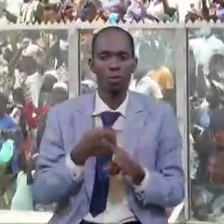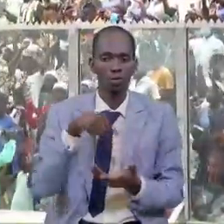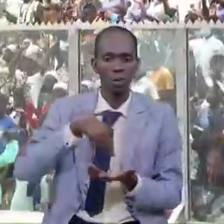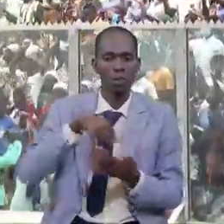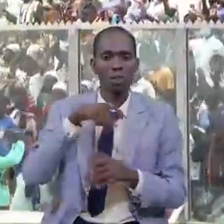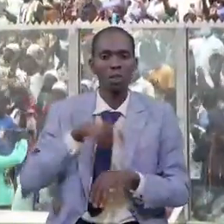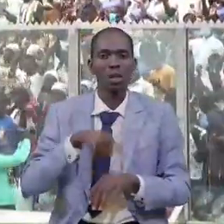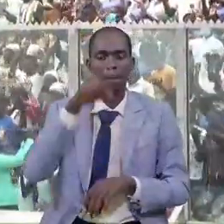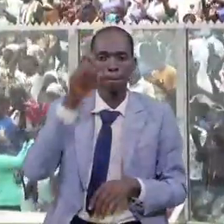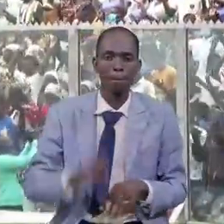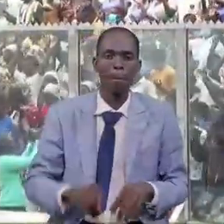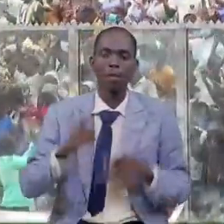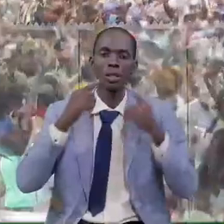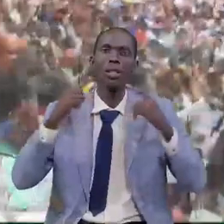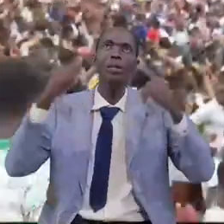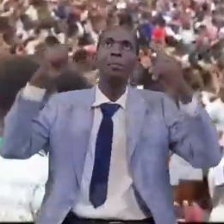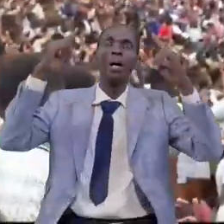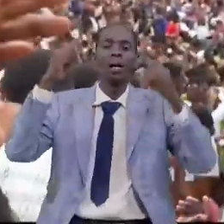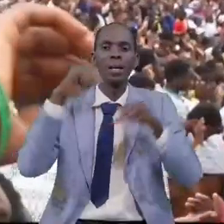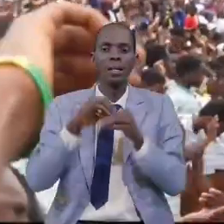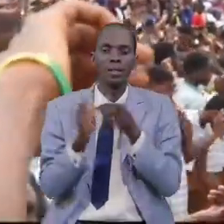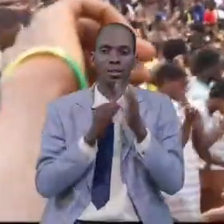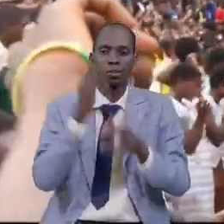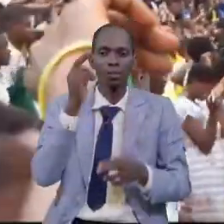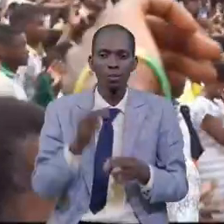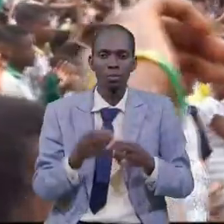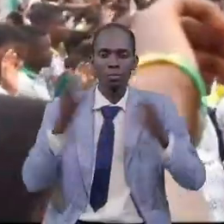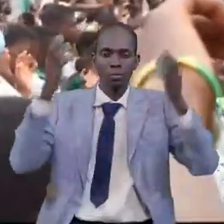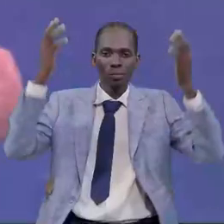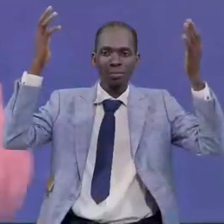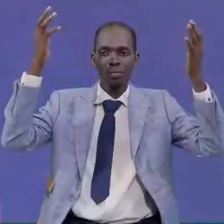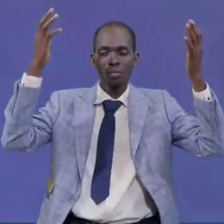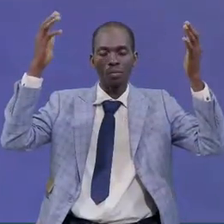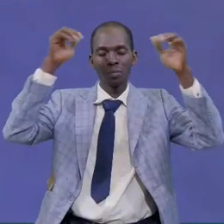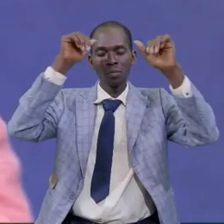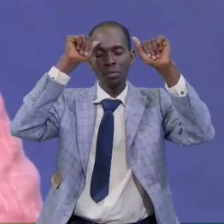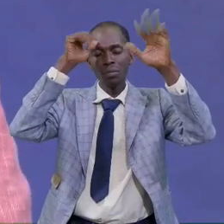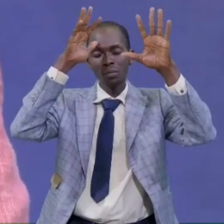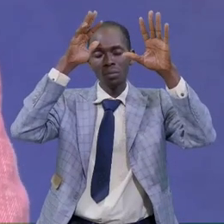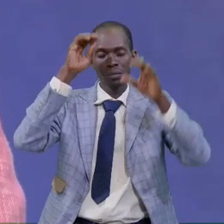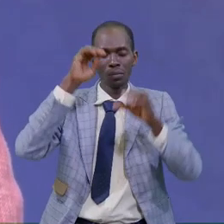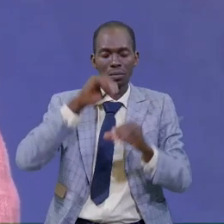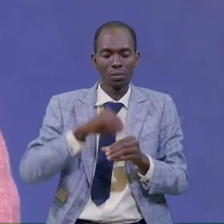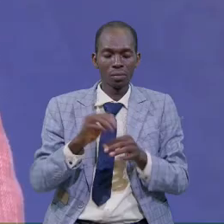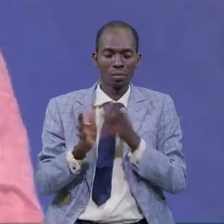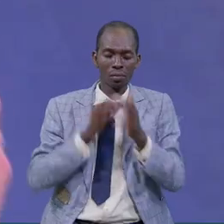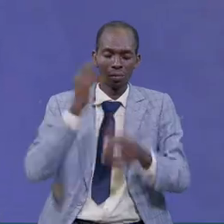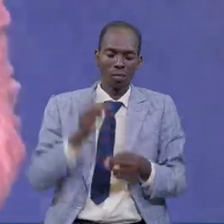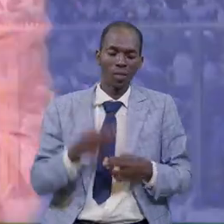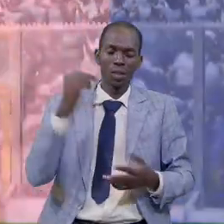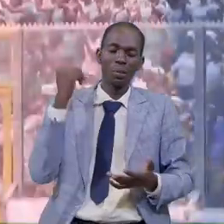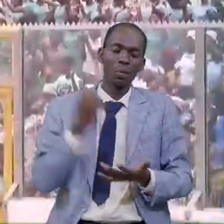ces mains doit réussir. Lève cette main, Père, au nom de Jésus.